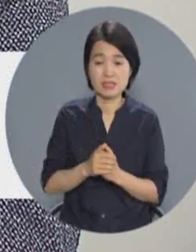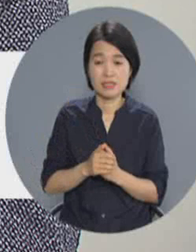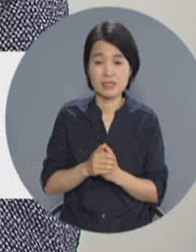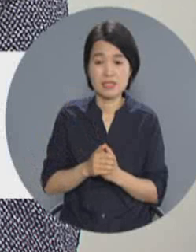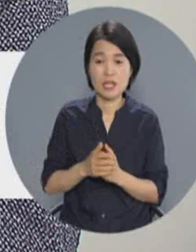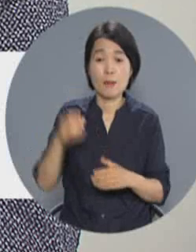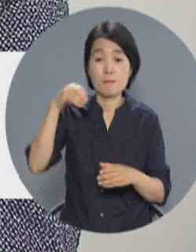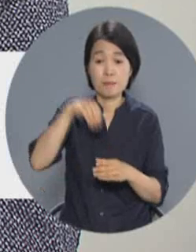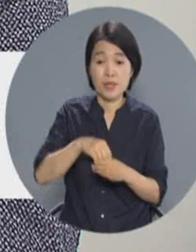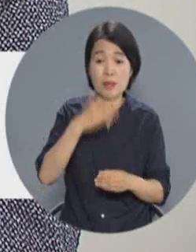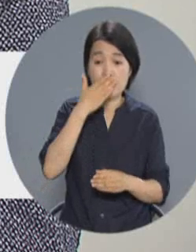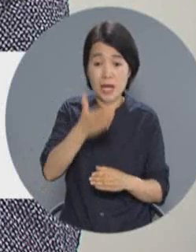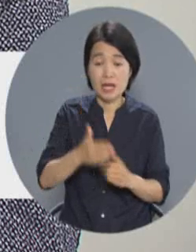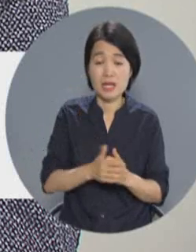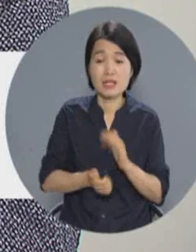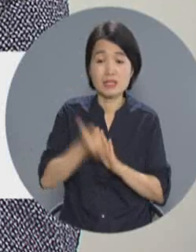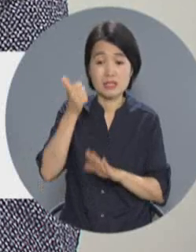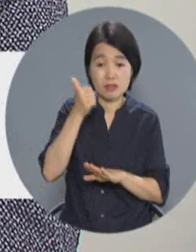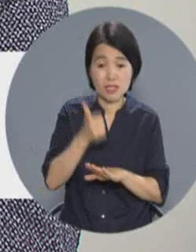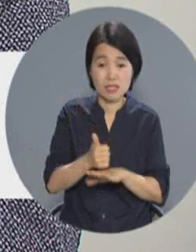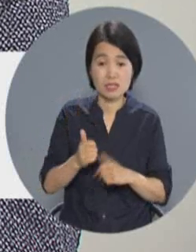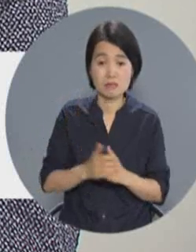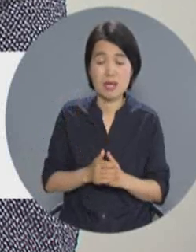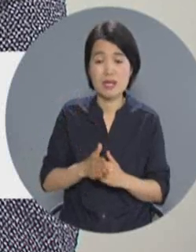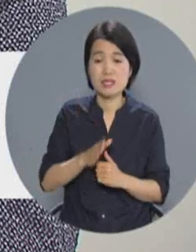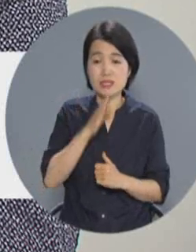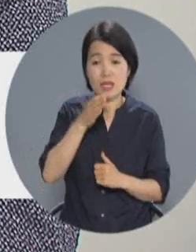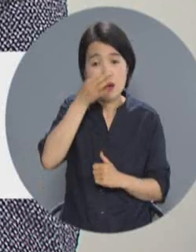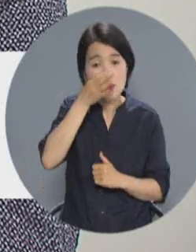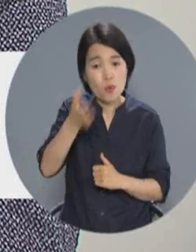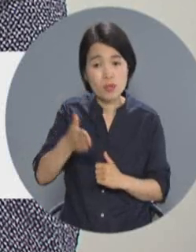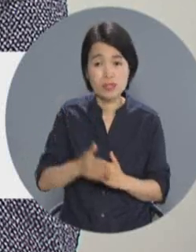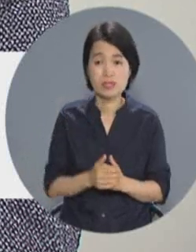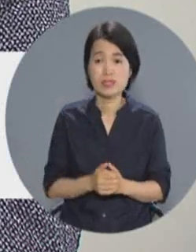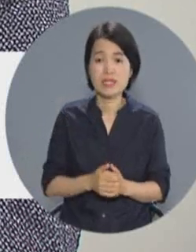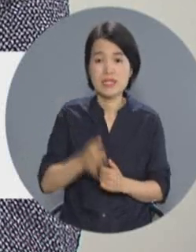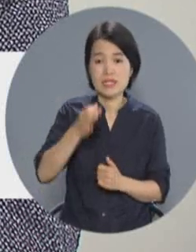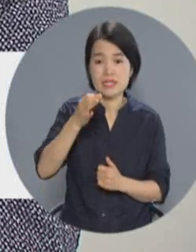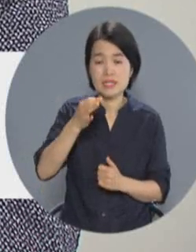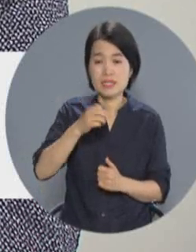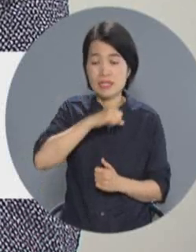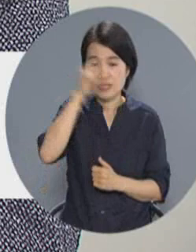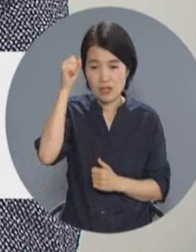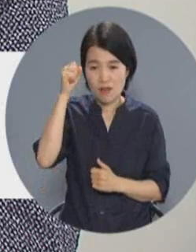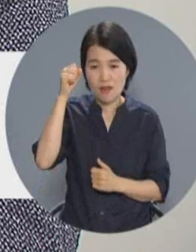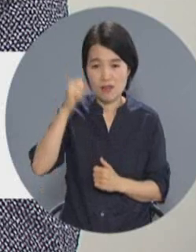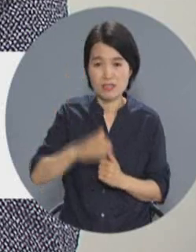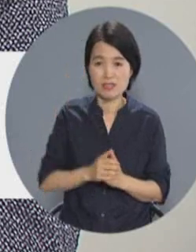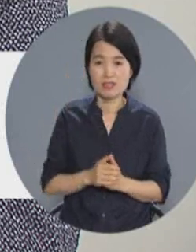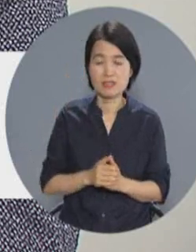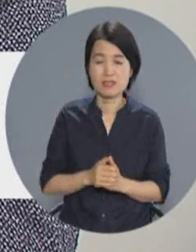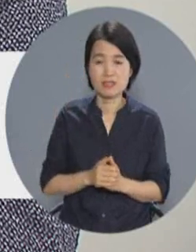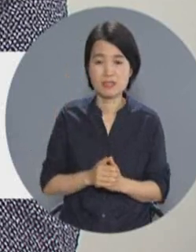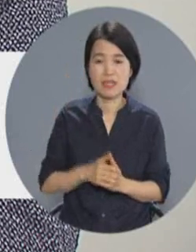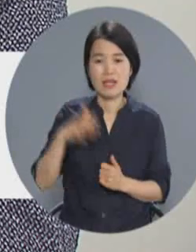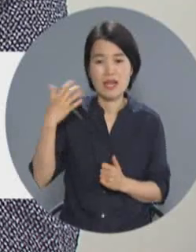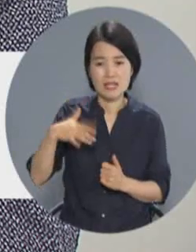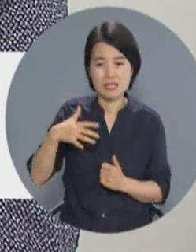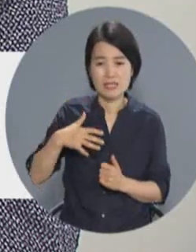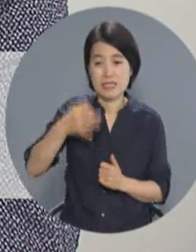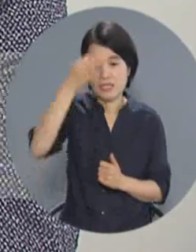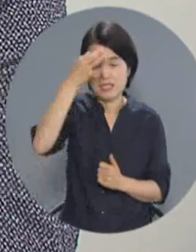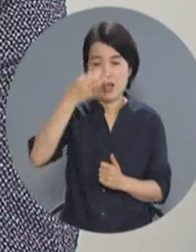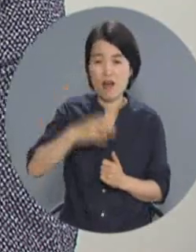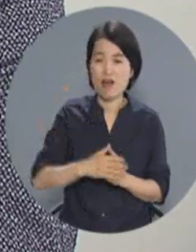성공했지만 실제로 실력을 보여드릴 수 있는 당선으로 가는 것까지는 아직 저희들의 준비나